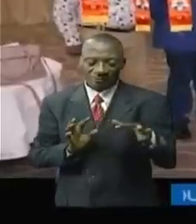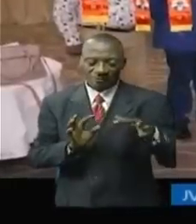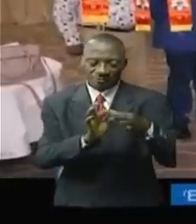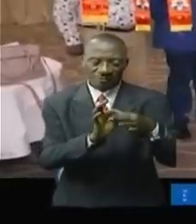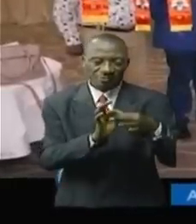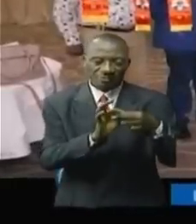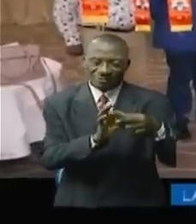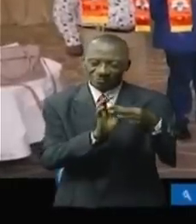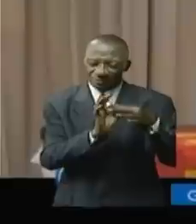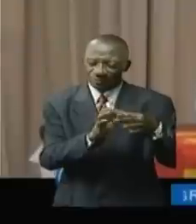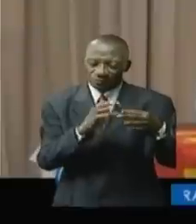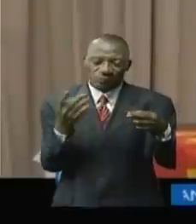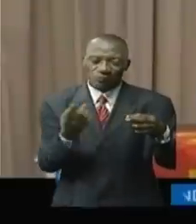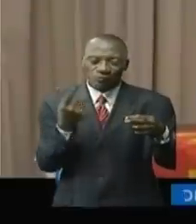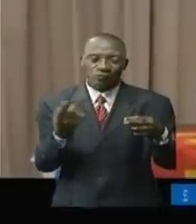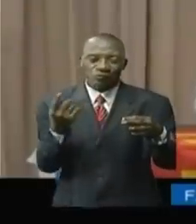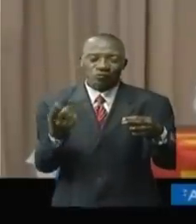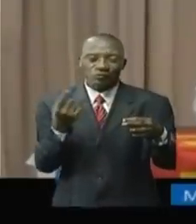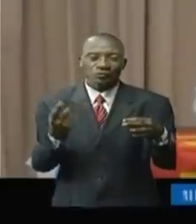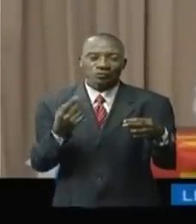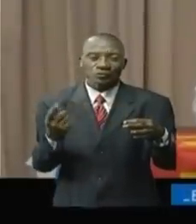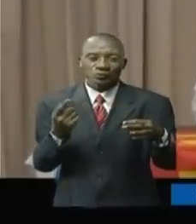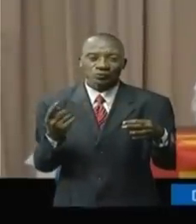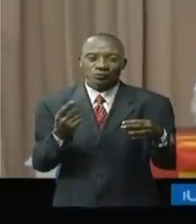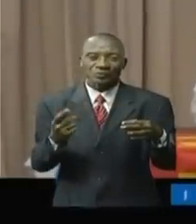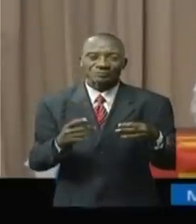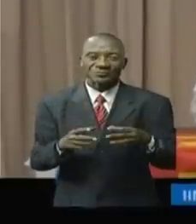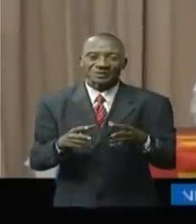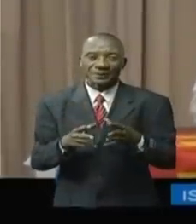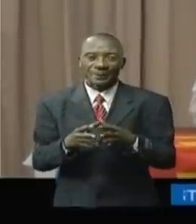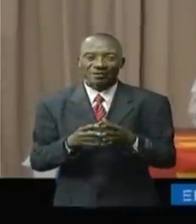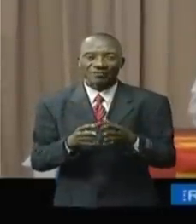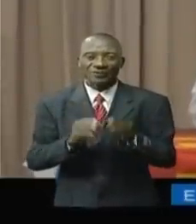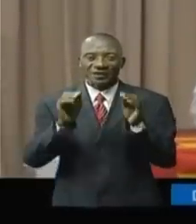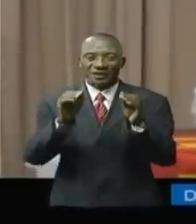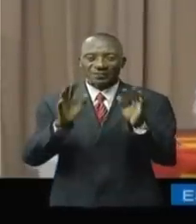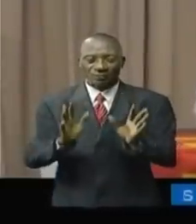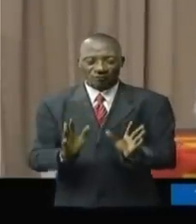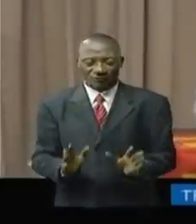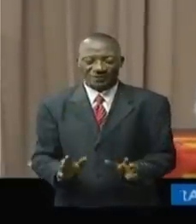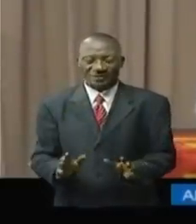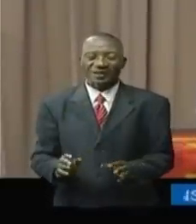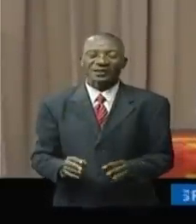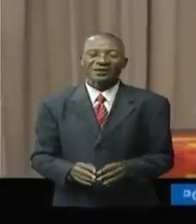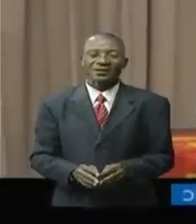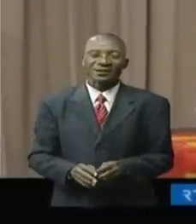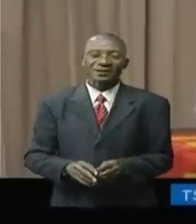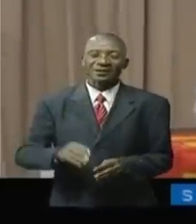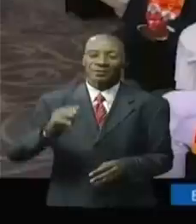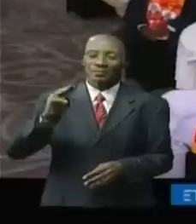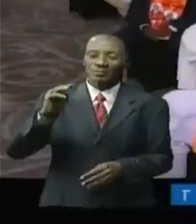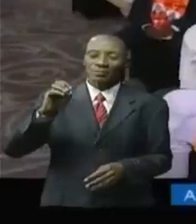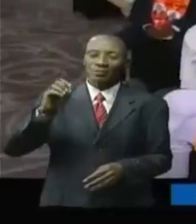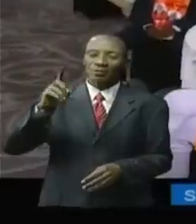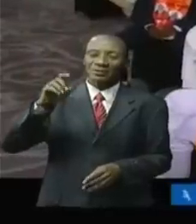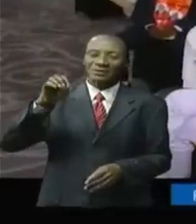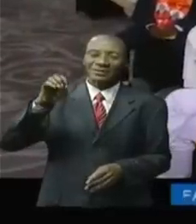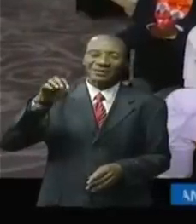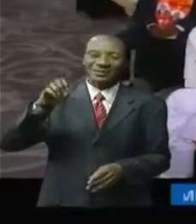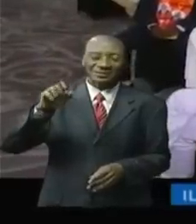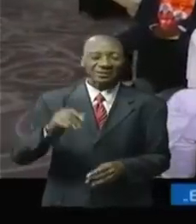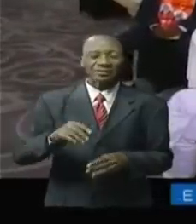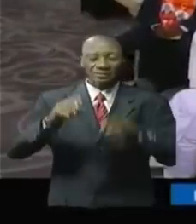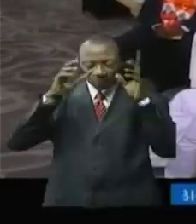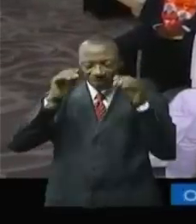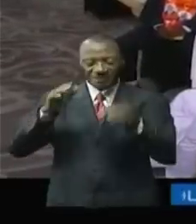sans faille à l'auguste personne de l'honorable professeur Modeste Bahati Lukwebo, président national et